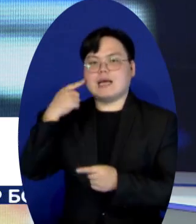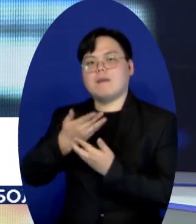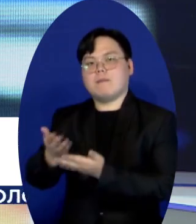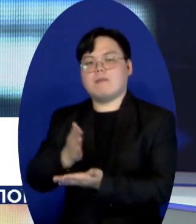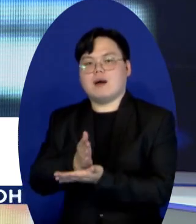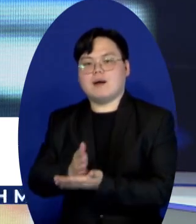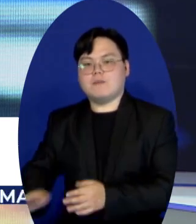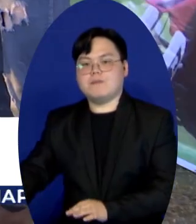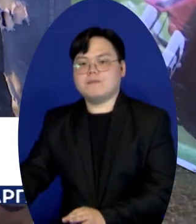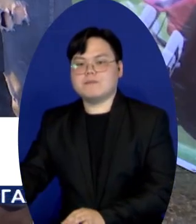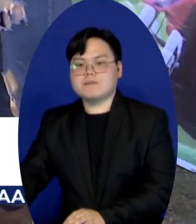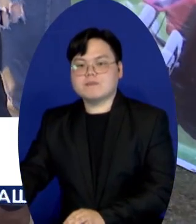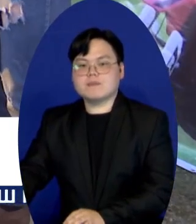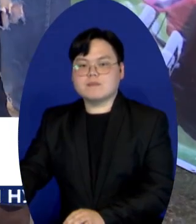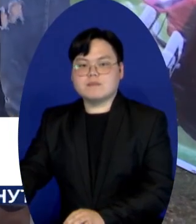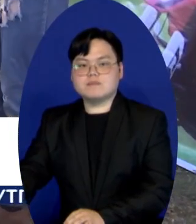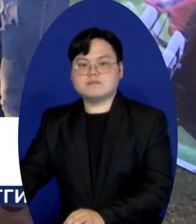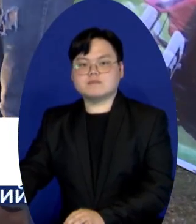байна.